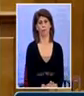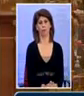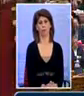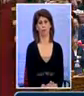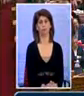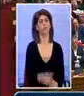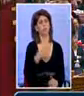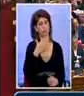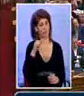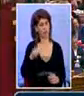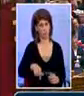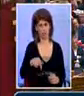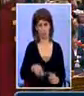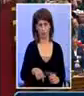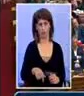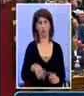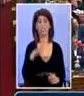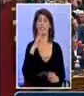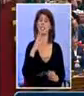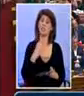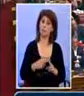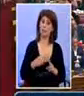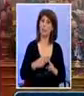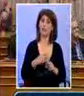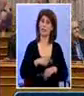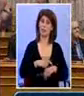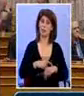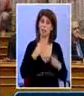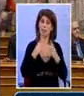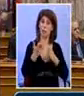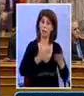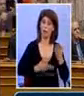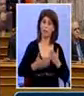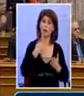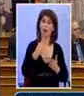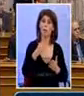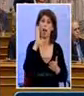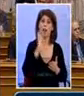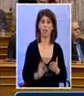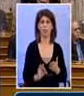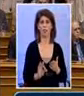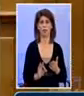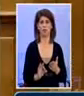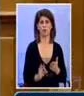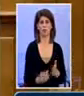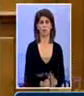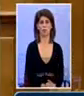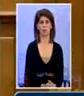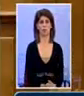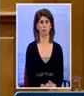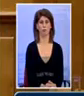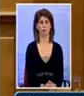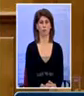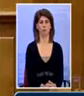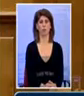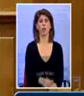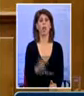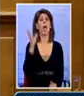Και γι' αυτό θα είμαστε εδώ τις κρίσιμες ώρες της διαπραγμάτευσης να λέμε αλήθειες. Σας άκουσα